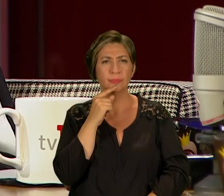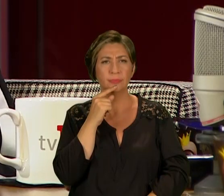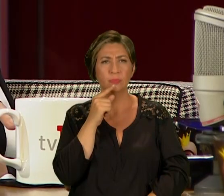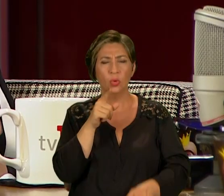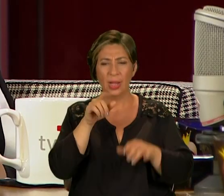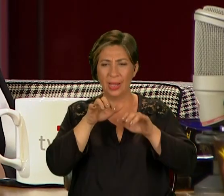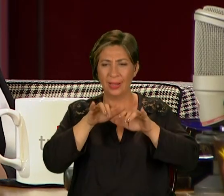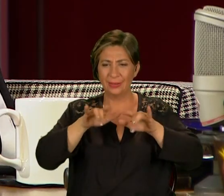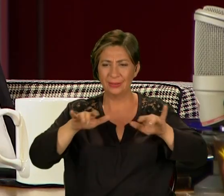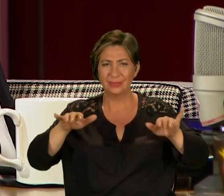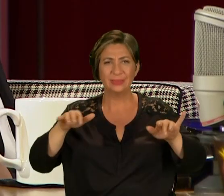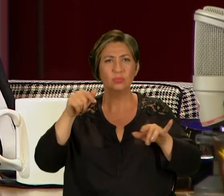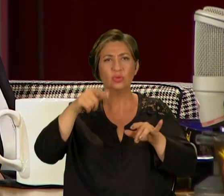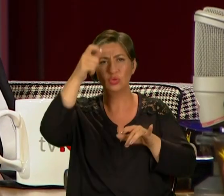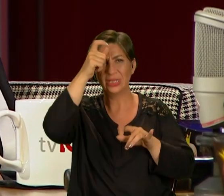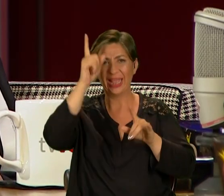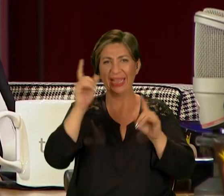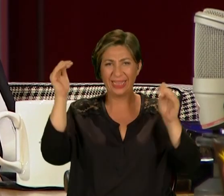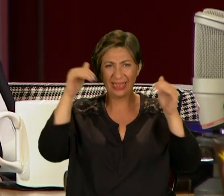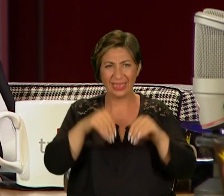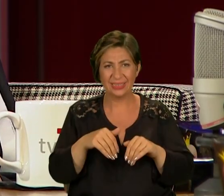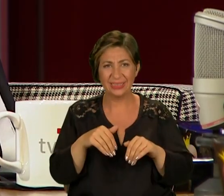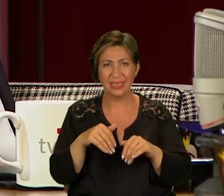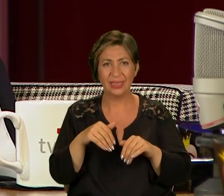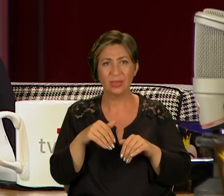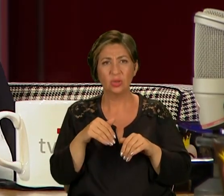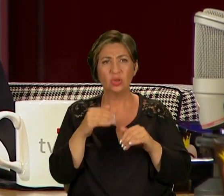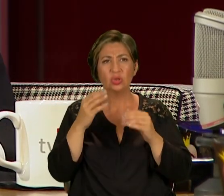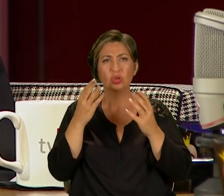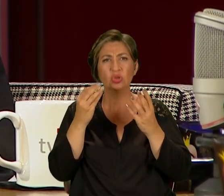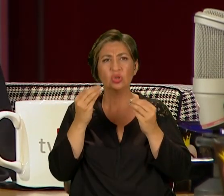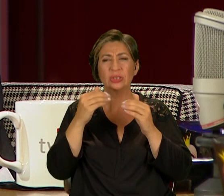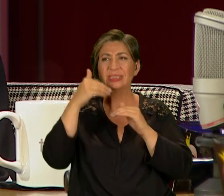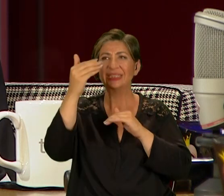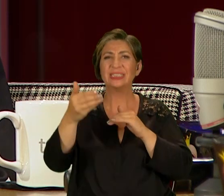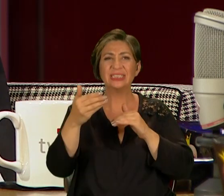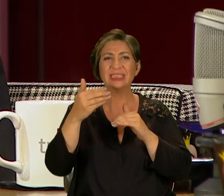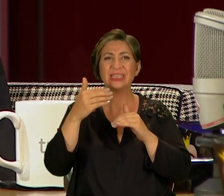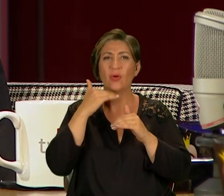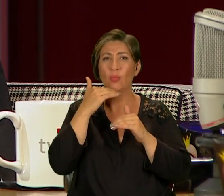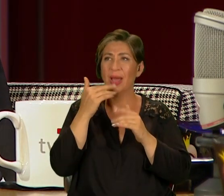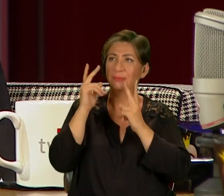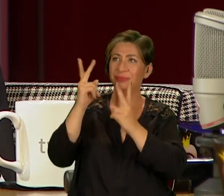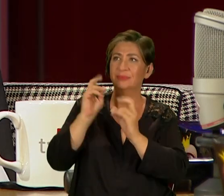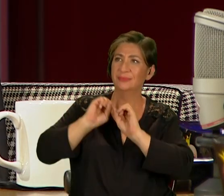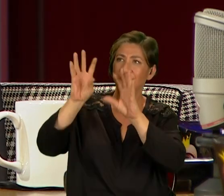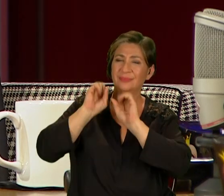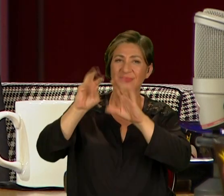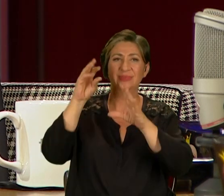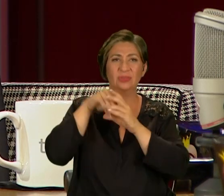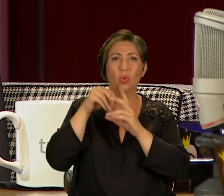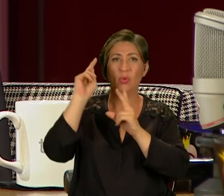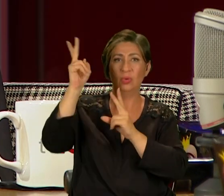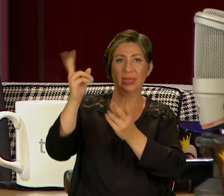Bu elektronik keyboardlar bu ülkeye geldiğinde çok böyle dış kaynaklı müzik yapmak üzere. Çünkü